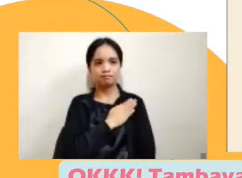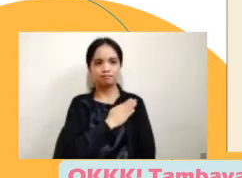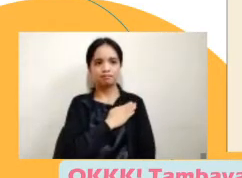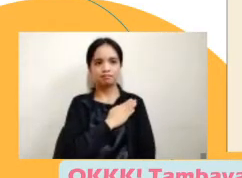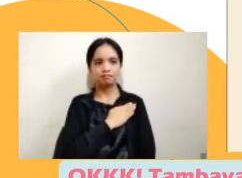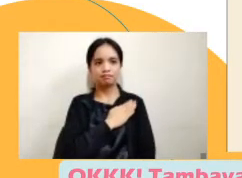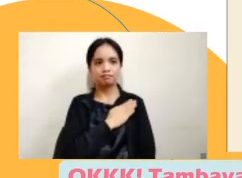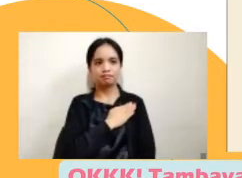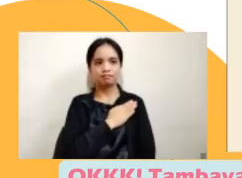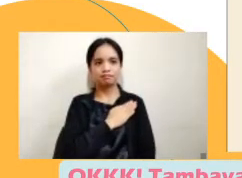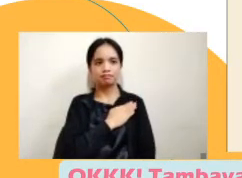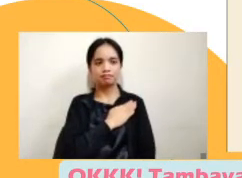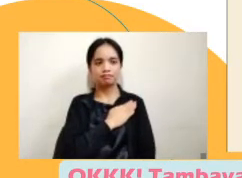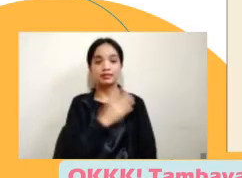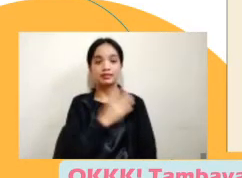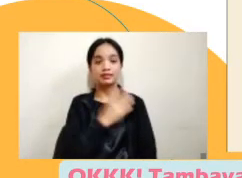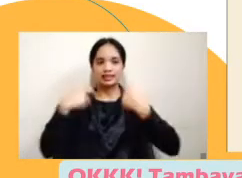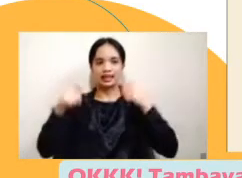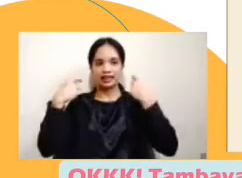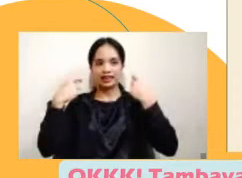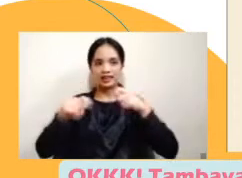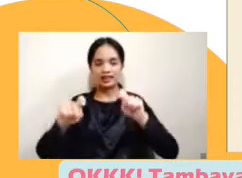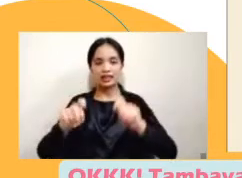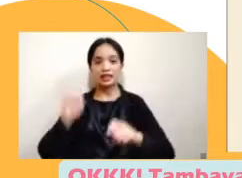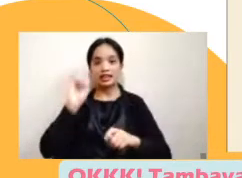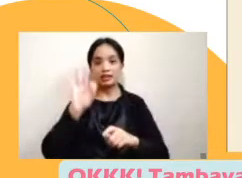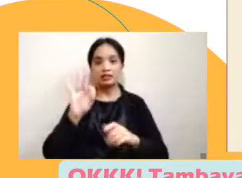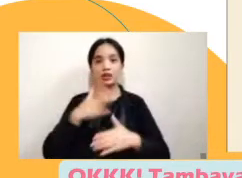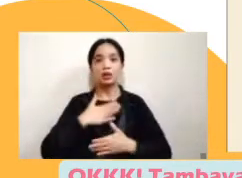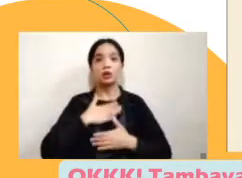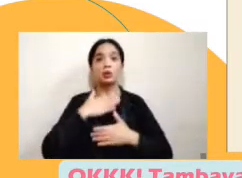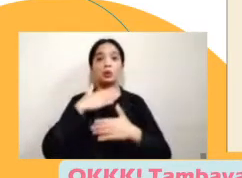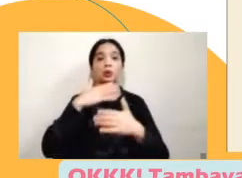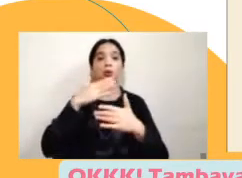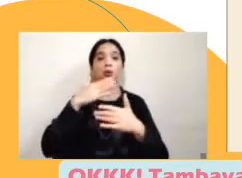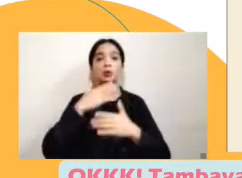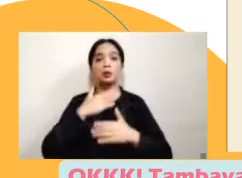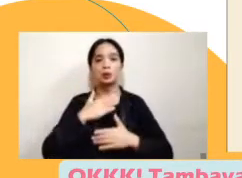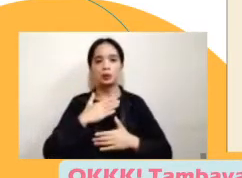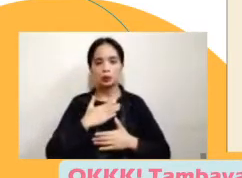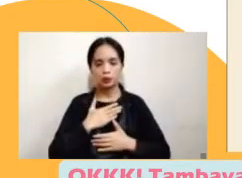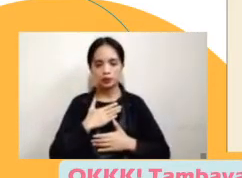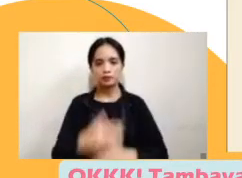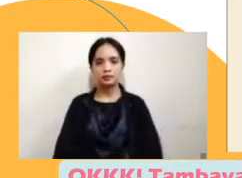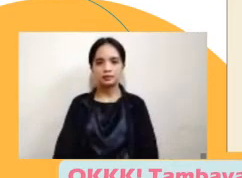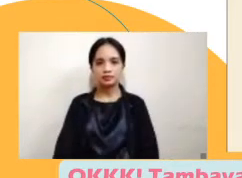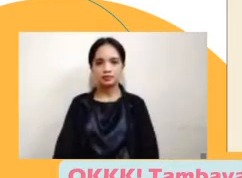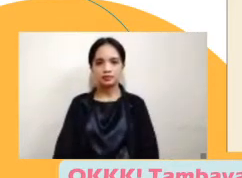Okay, so subukan natin, ha? Habang tayo ay humihinga ng malalim. So,